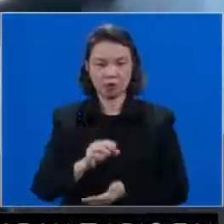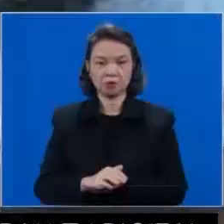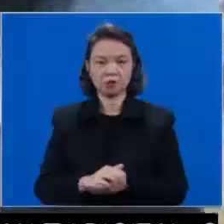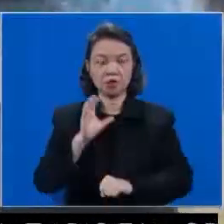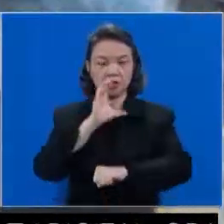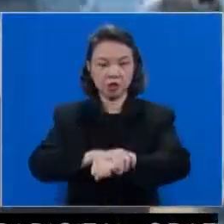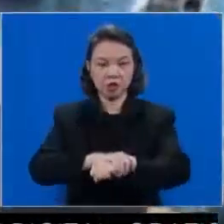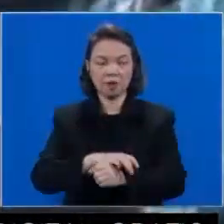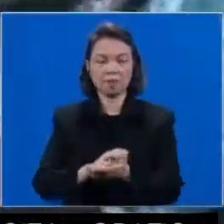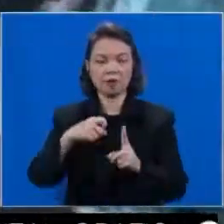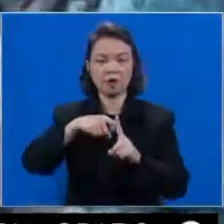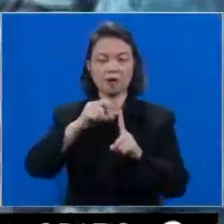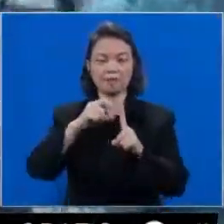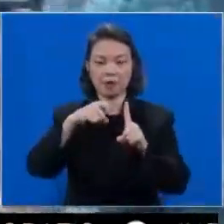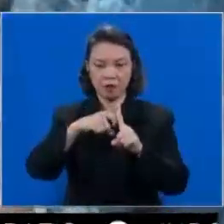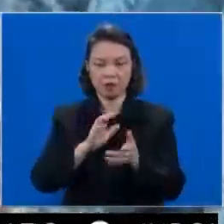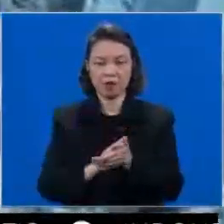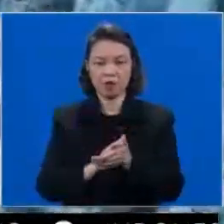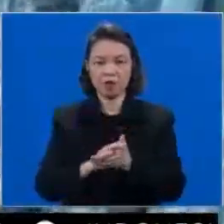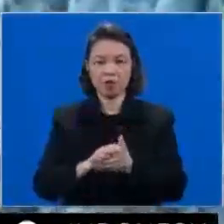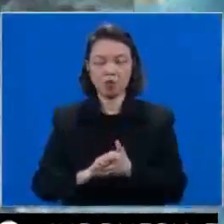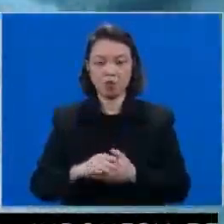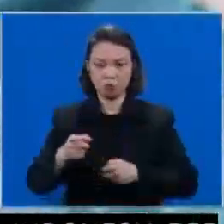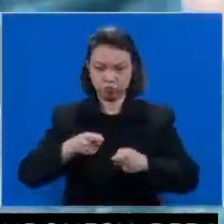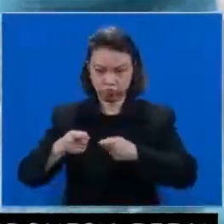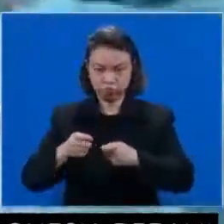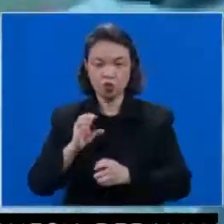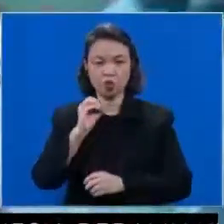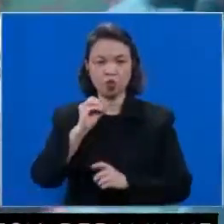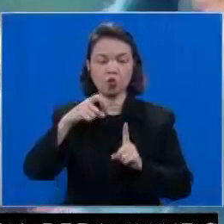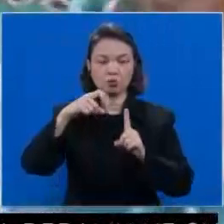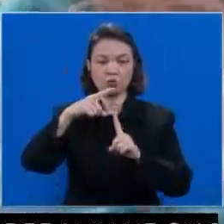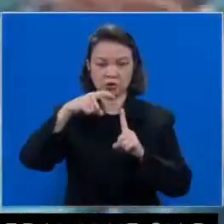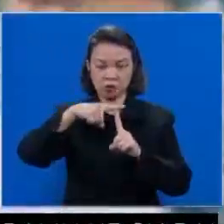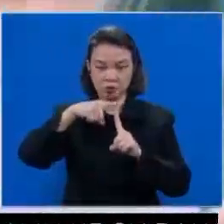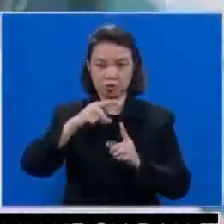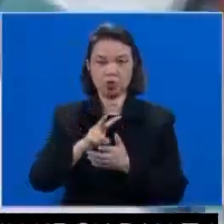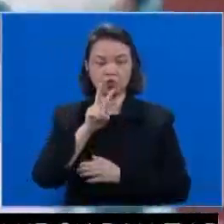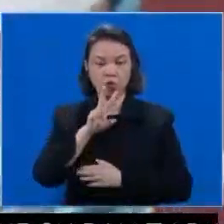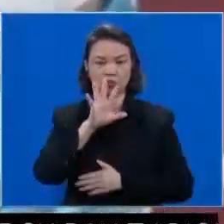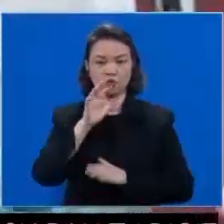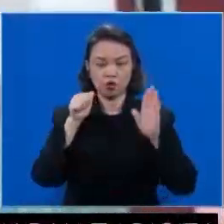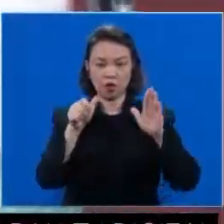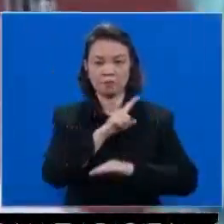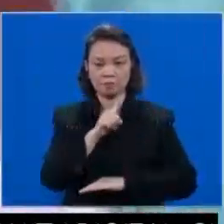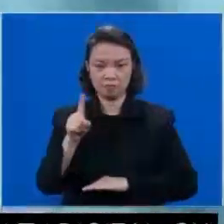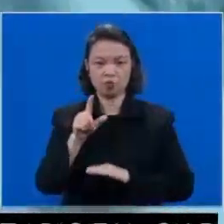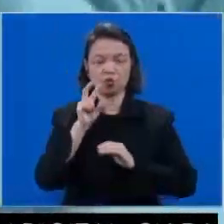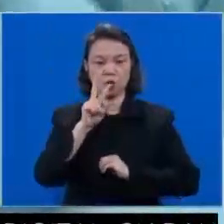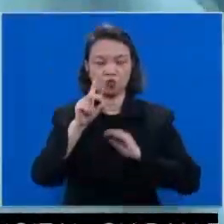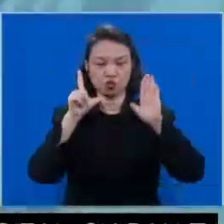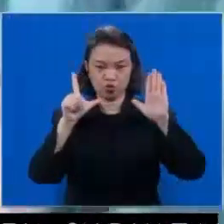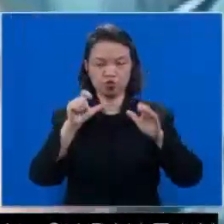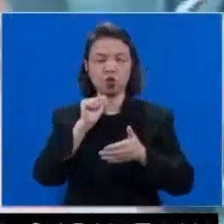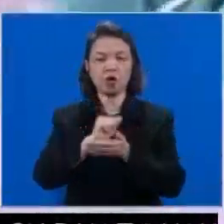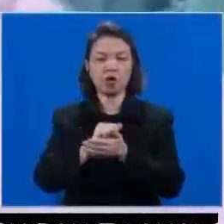penindakan KPK dalam sebuah operasi tangkap tangan di wilayah Jawa Barat yang dilakukan pada 26 dan 27 APR dalam operasi